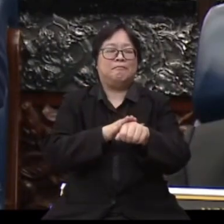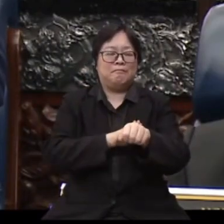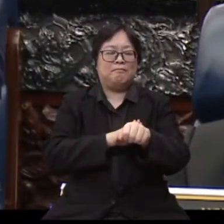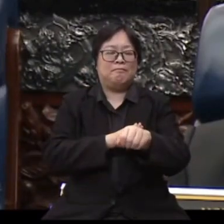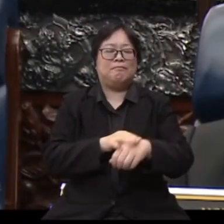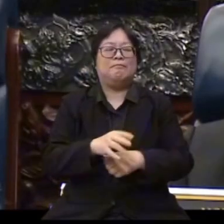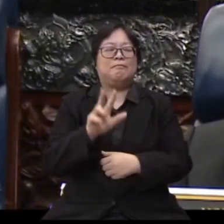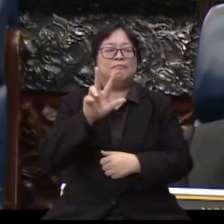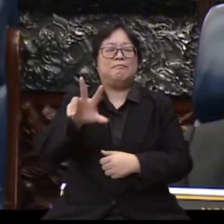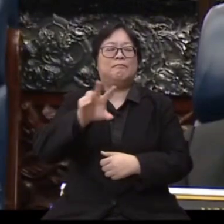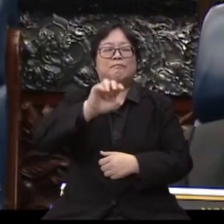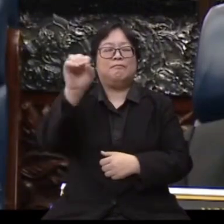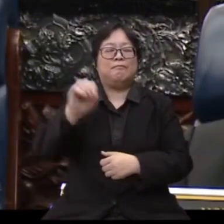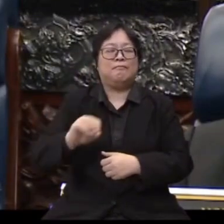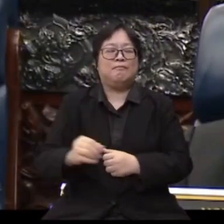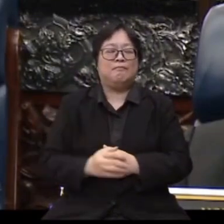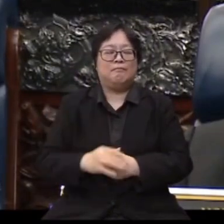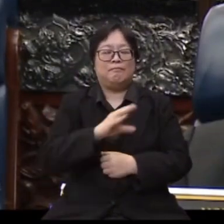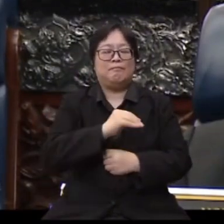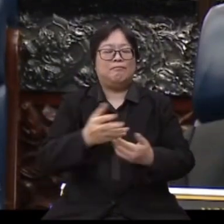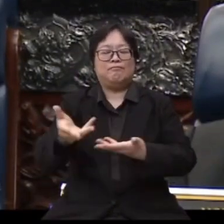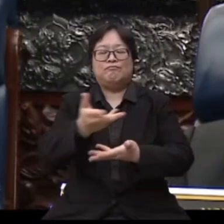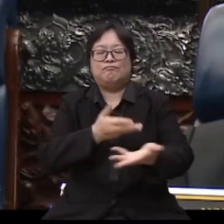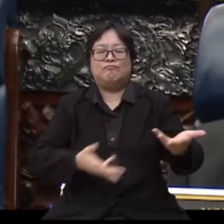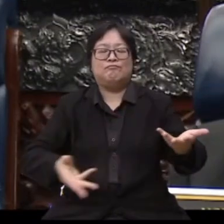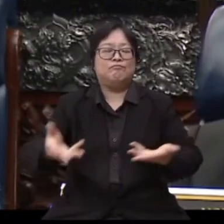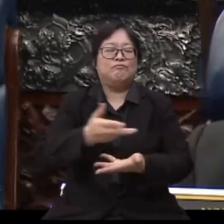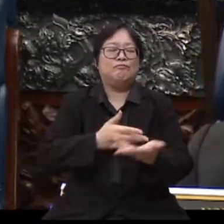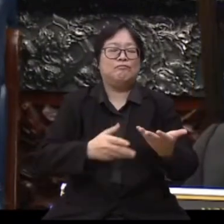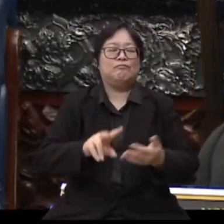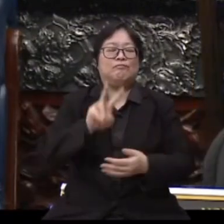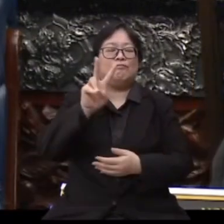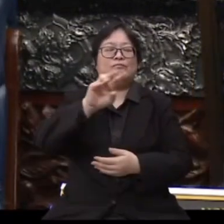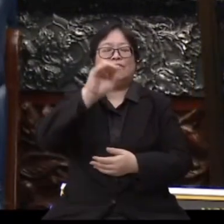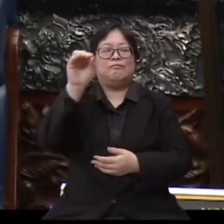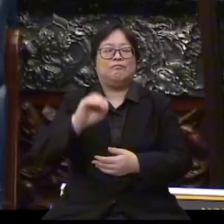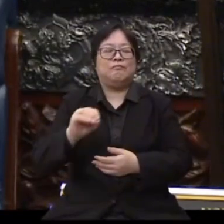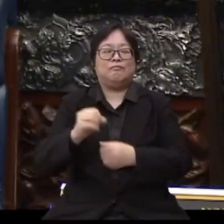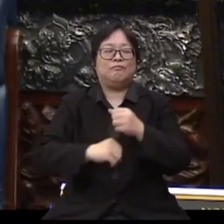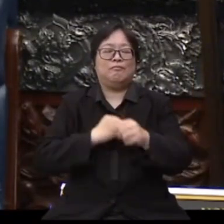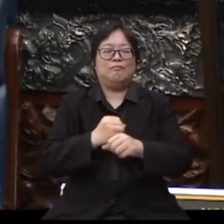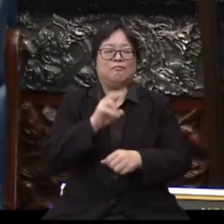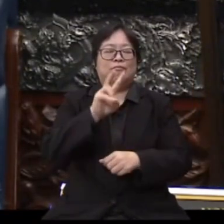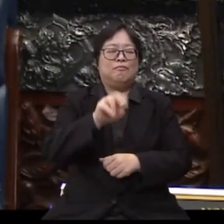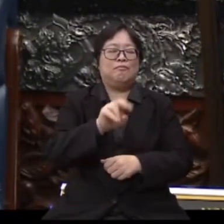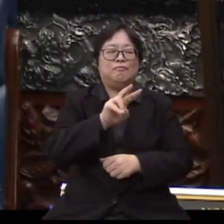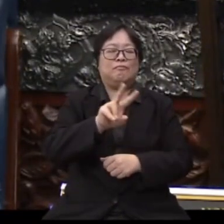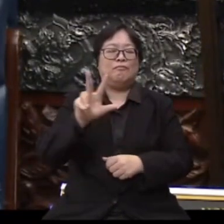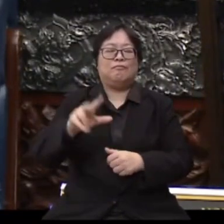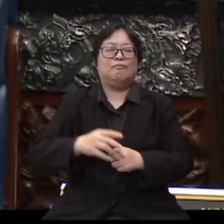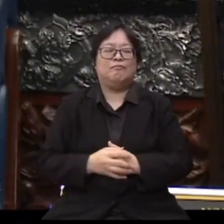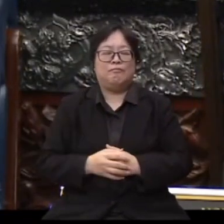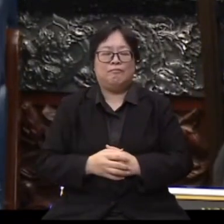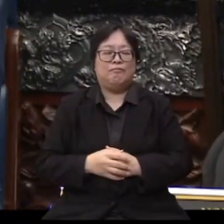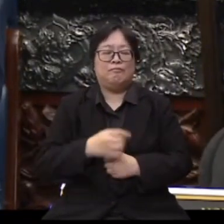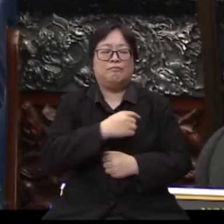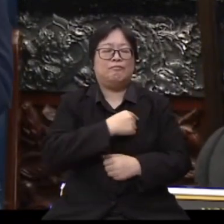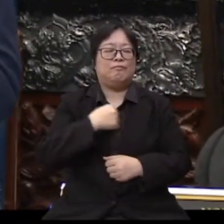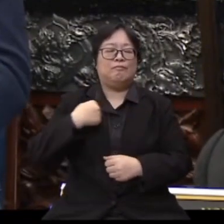sebanyak 3% dan perdagangan hanya sebanyak 2% pada tahun 2023.